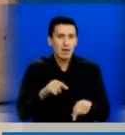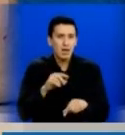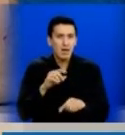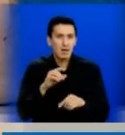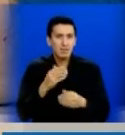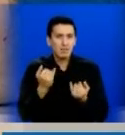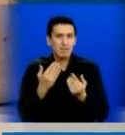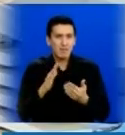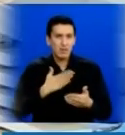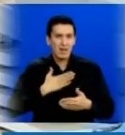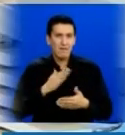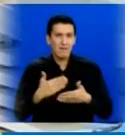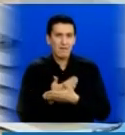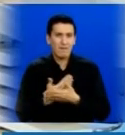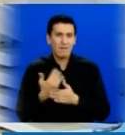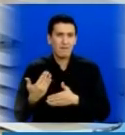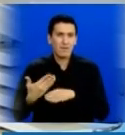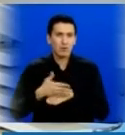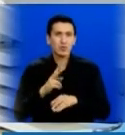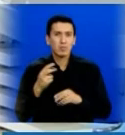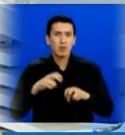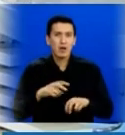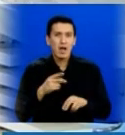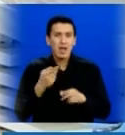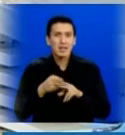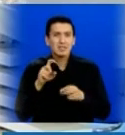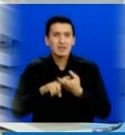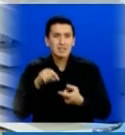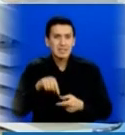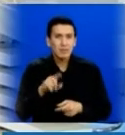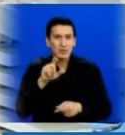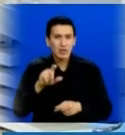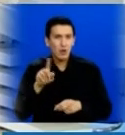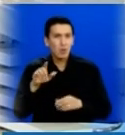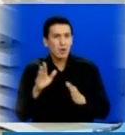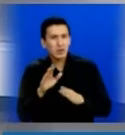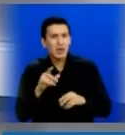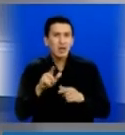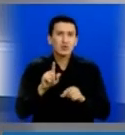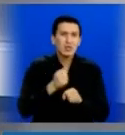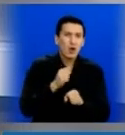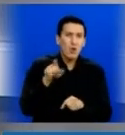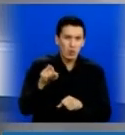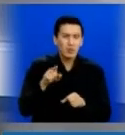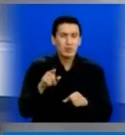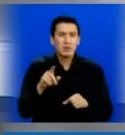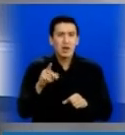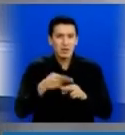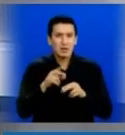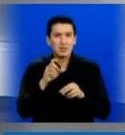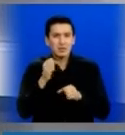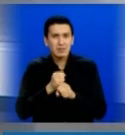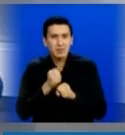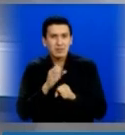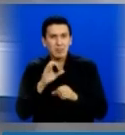могли бы сказать? Ну, не знаю, это что-то связано. То есть не вижу, что этот человек поет, либо что делает, но это определенно, то есть это работа с